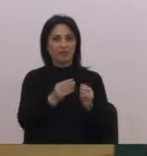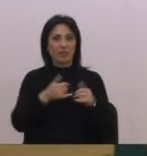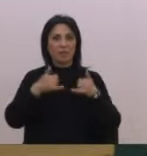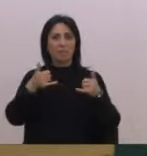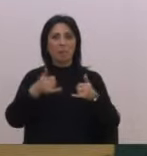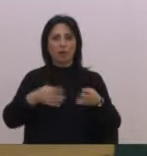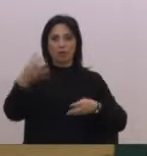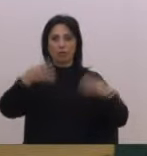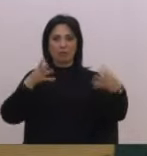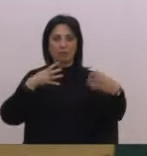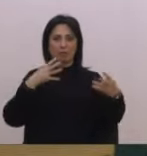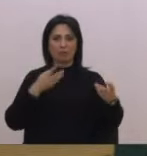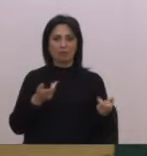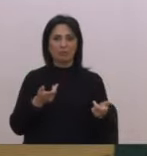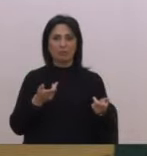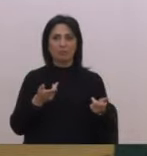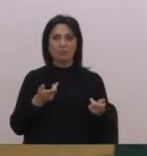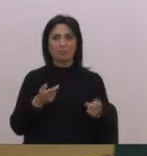ჩაბეტონებით,